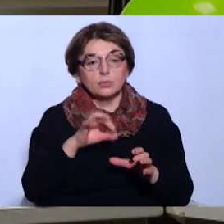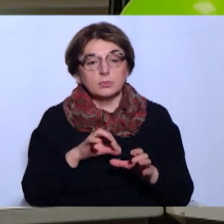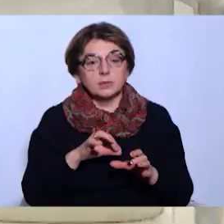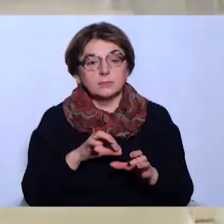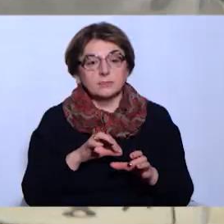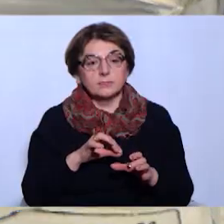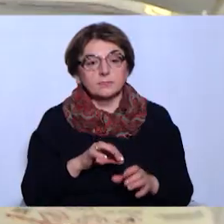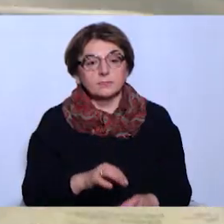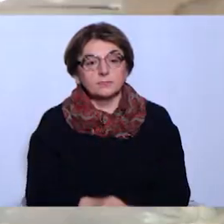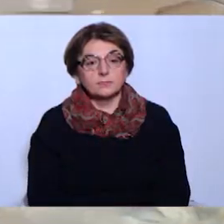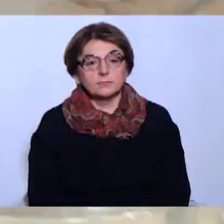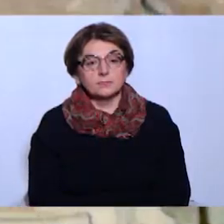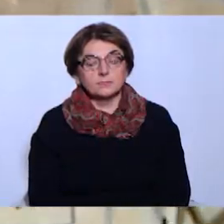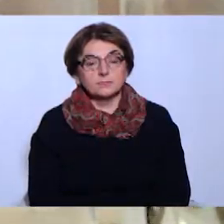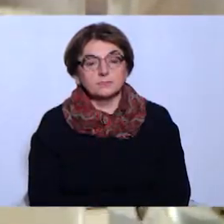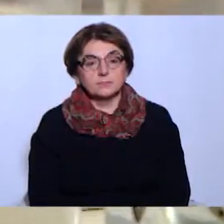ლითიუმს.